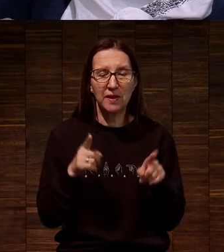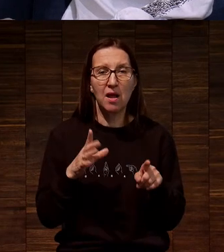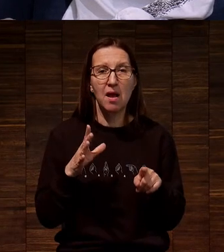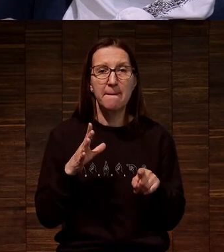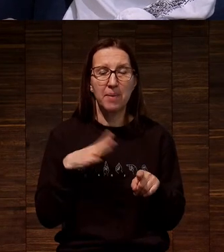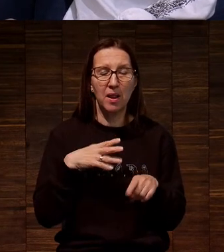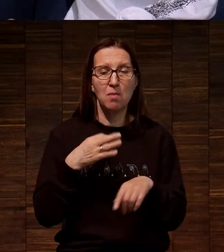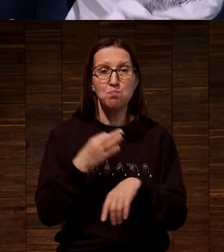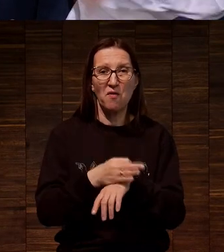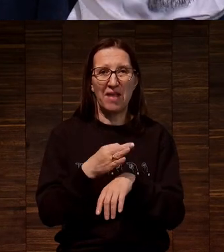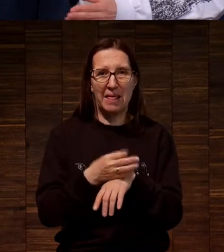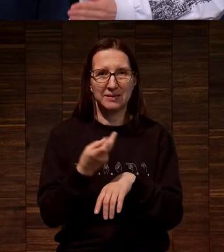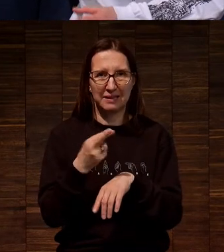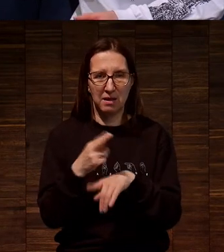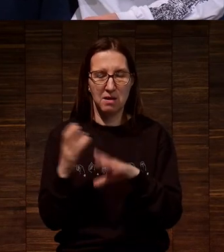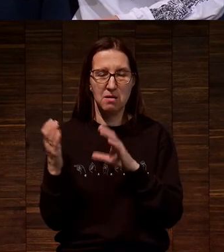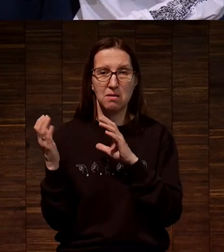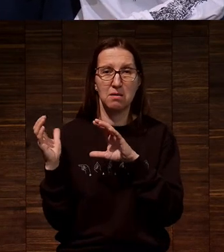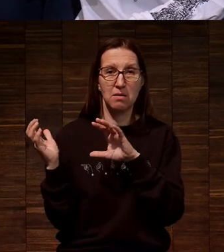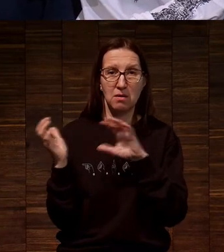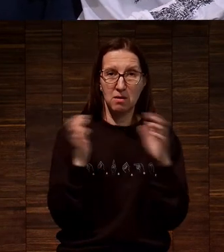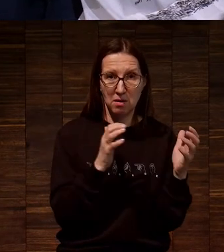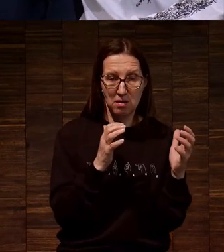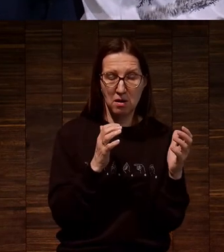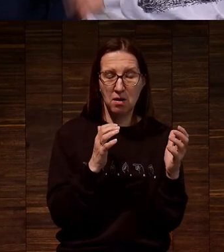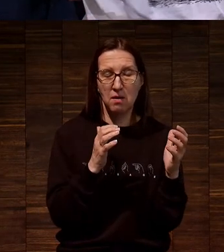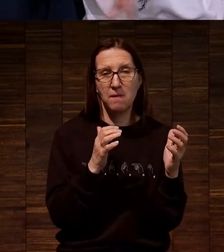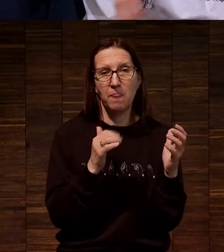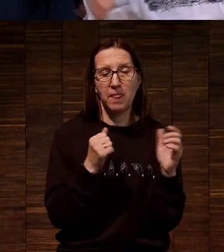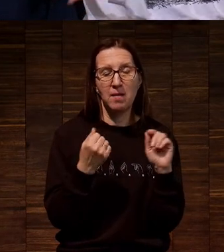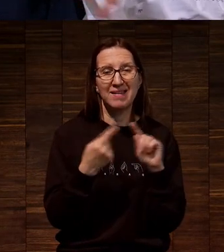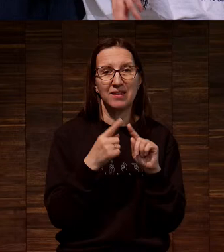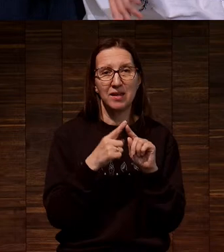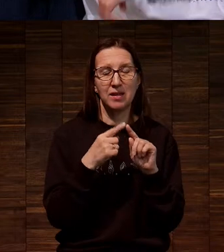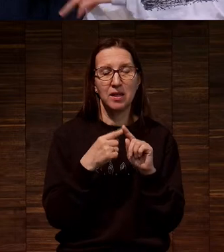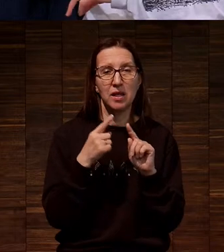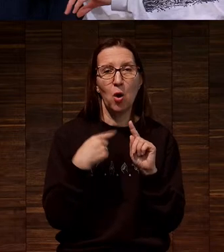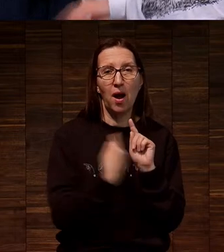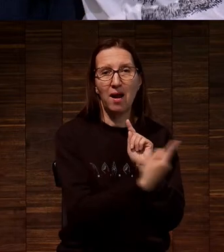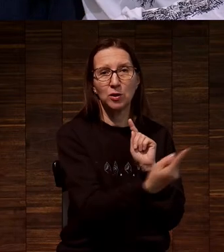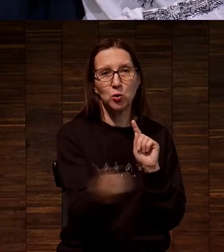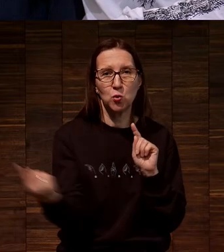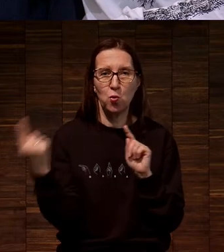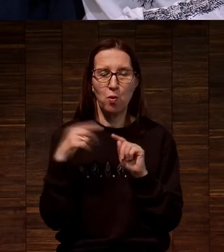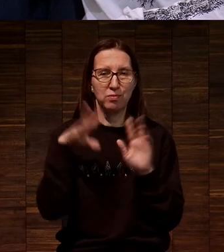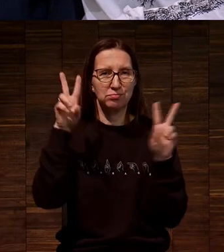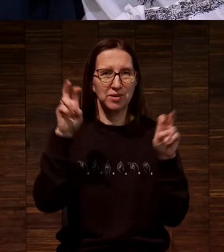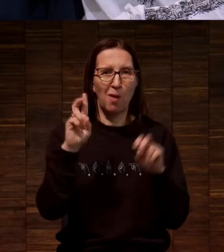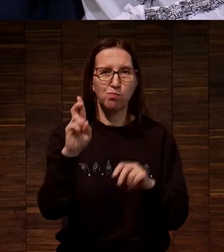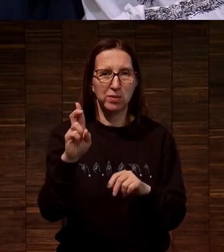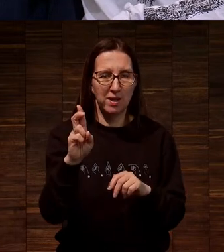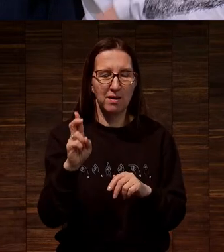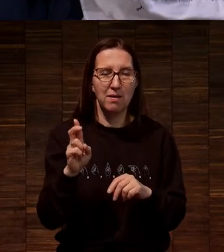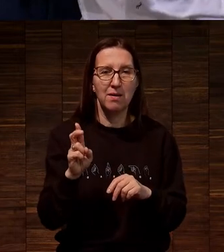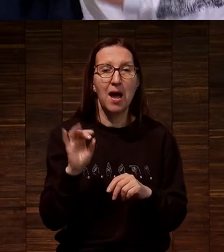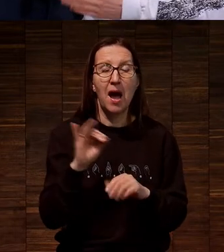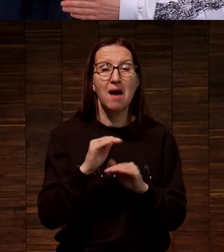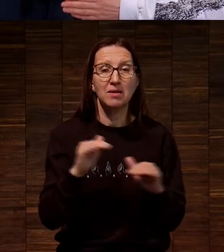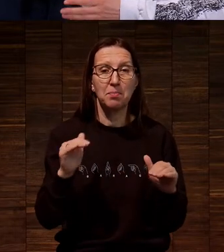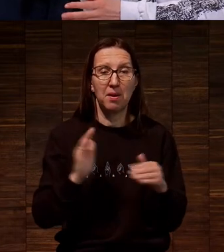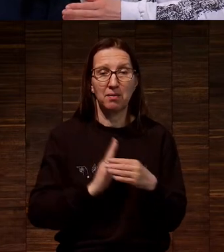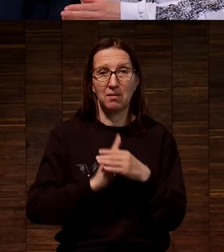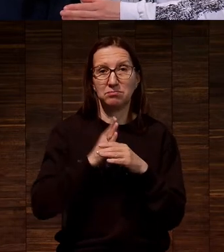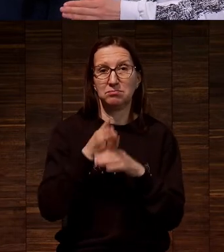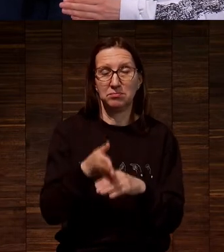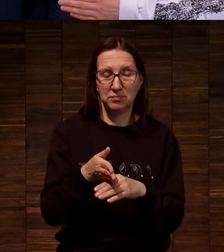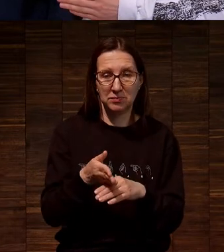станции Павелецкой. Они садились... Да, по кольцевому маршруту «Б». Ребята зашли с